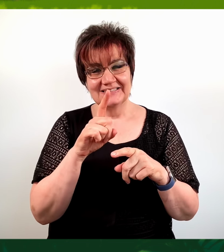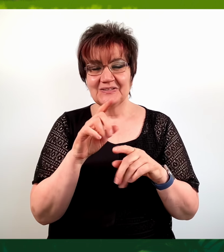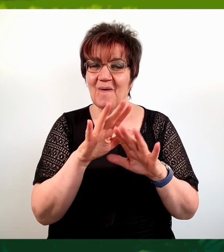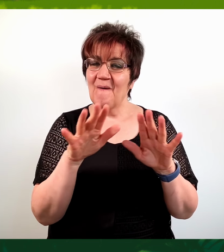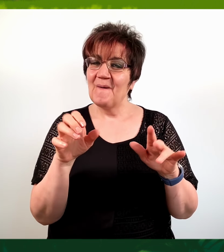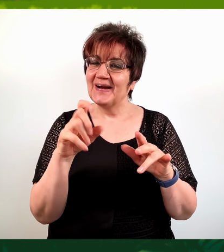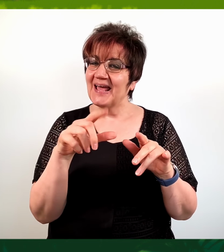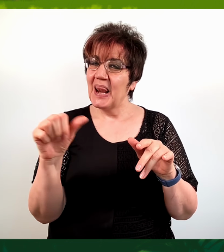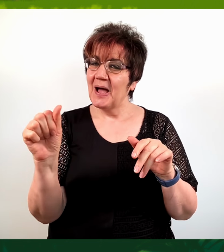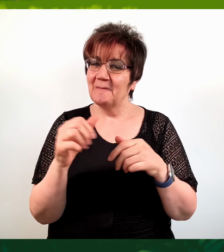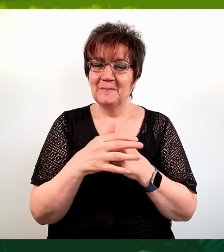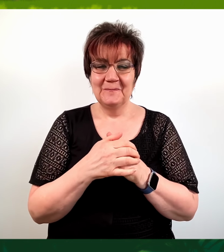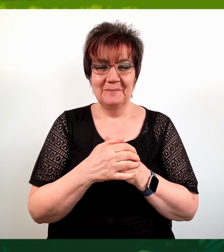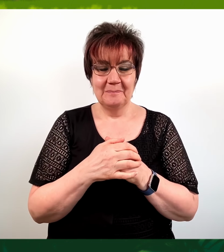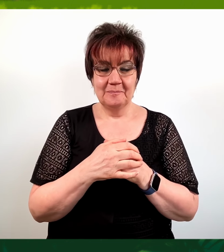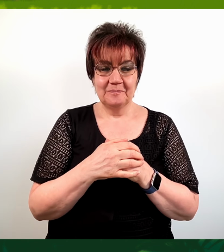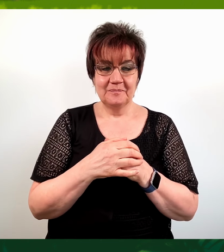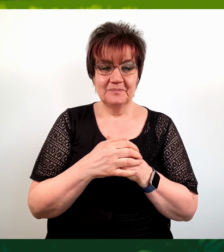Ella.